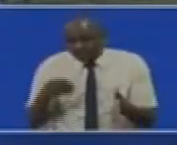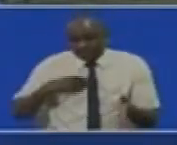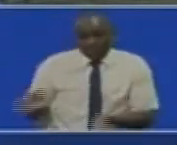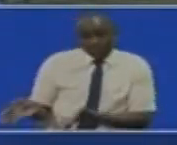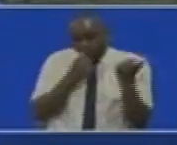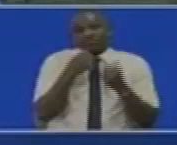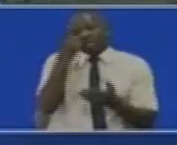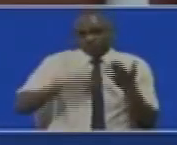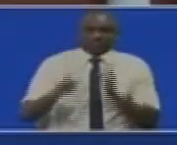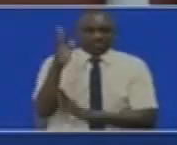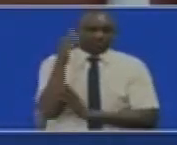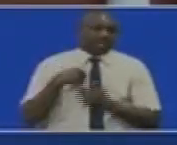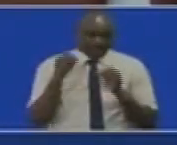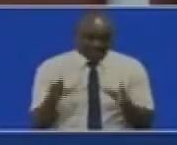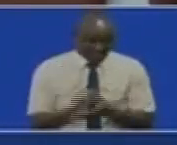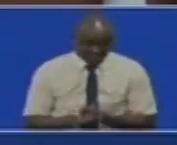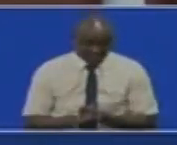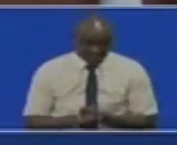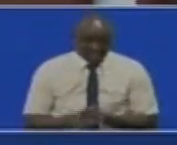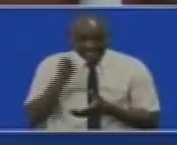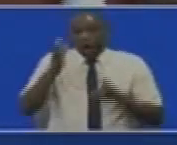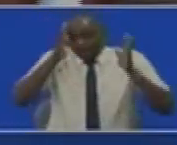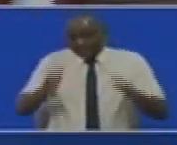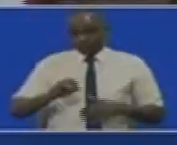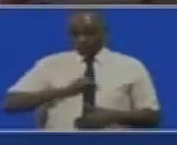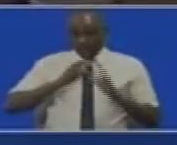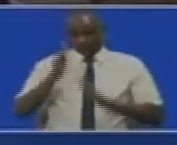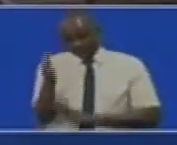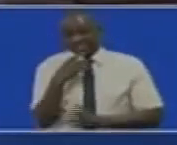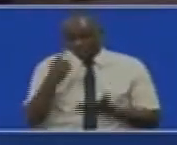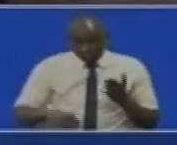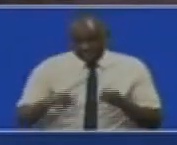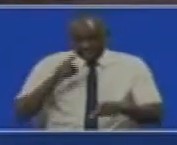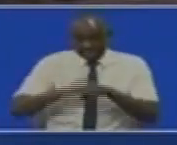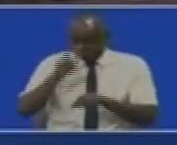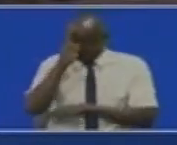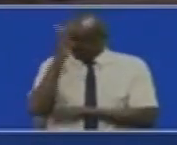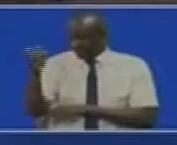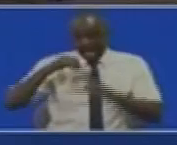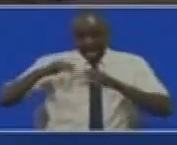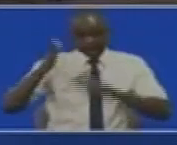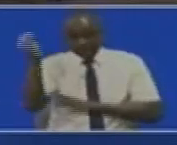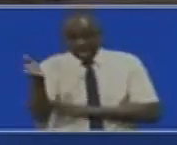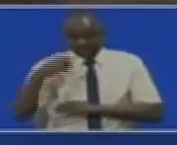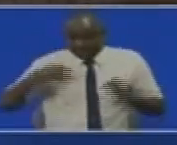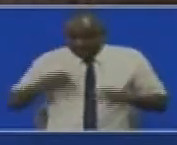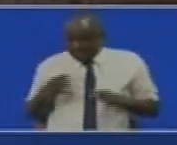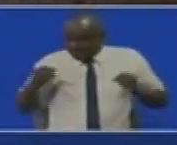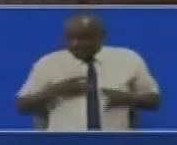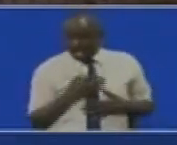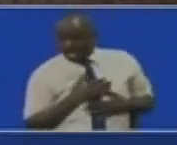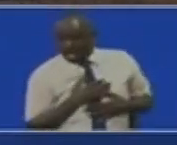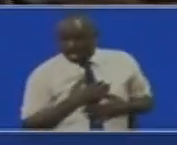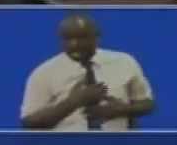akitaja sababu za kiusalama. Mmiliki wa sasa wa nyumba hii anasema kuwa kuwepo kwa maafisa hao nje ya nyumba yake kumemtia wasiwasi